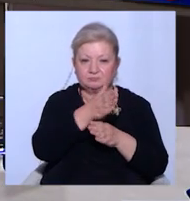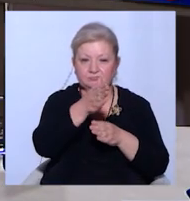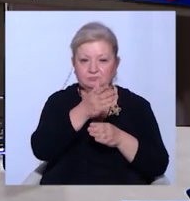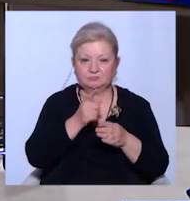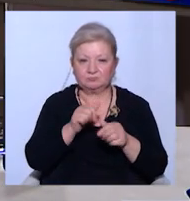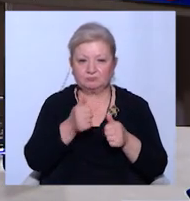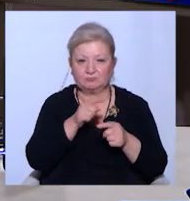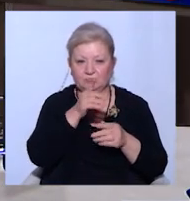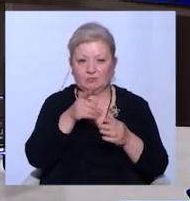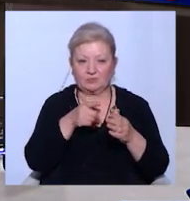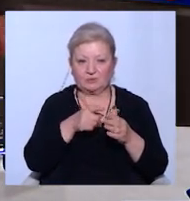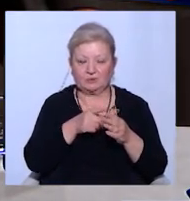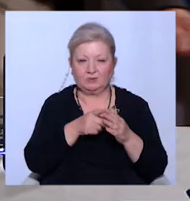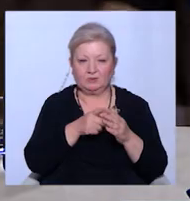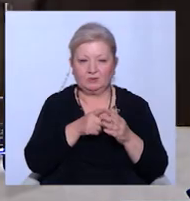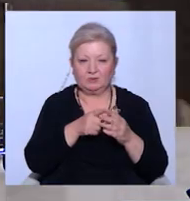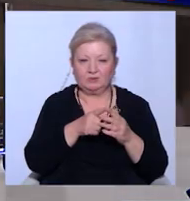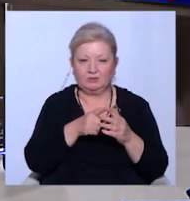წერტილში მოცემულ ვექტორებს.